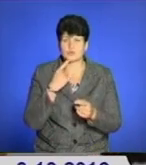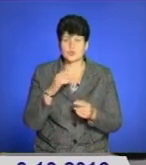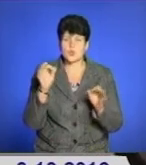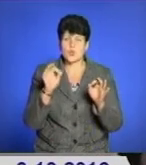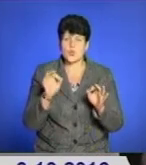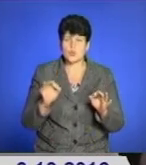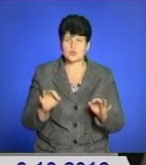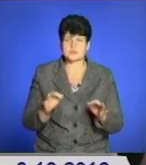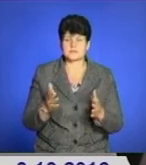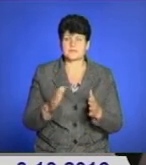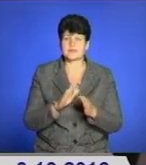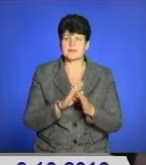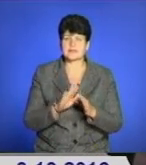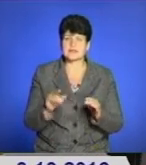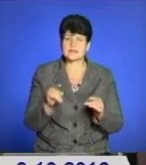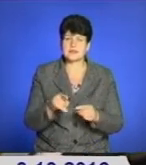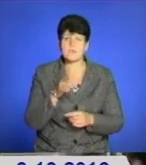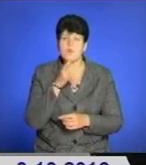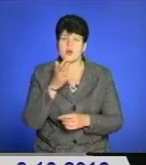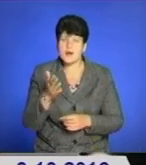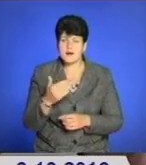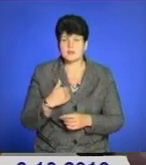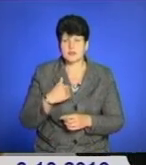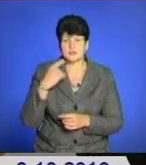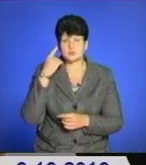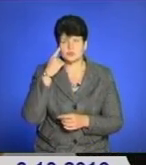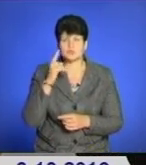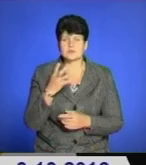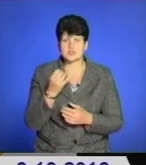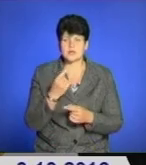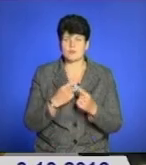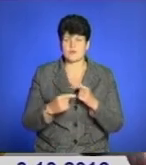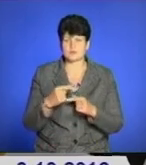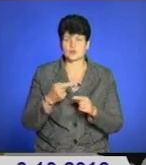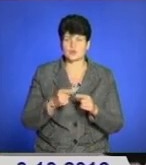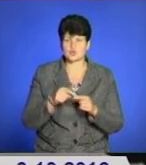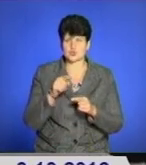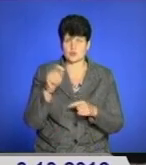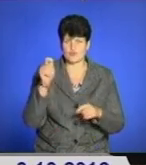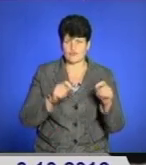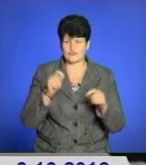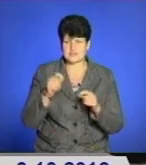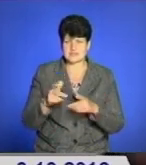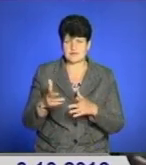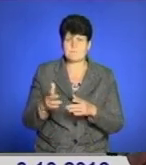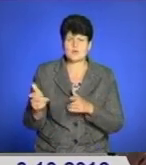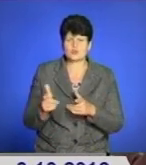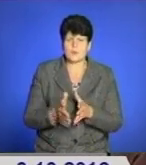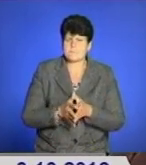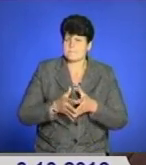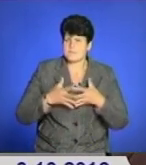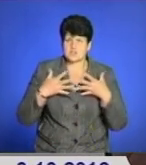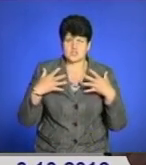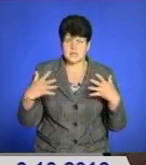осінь, не та пора. Але я думаю, що ми ще вернемося до того фестивалю. Ми його підготуємо більш